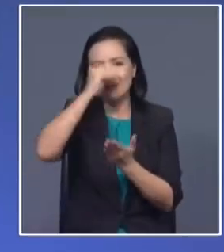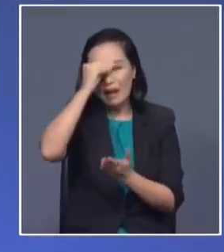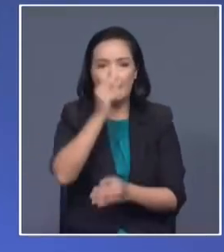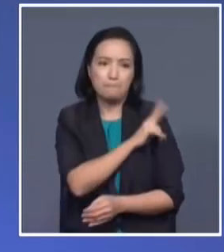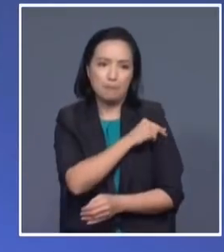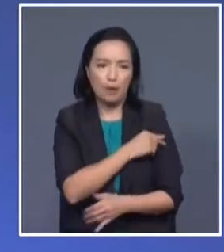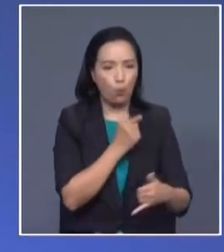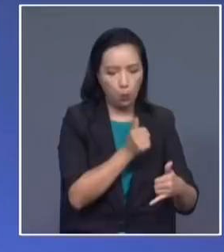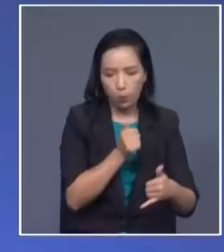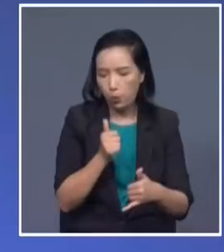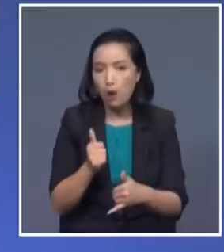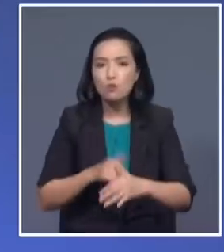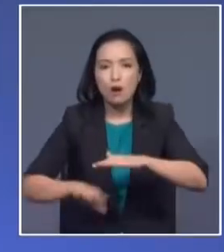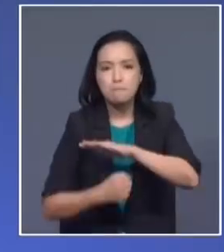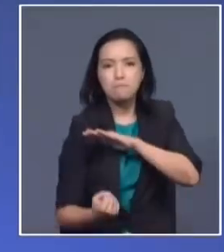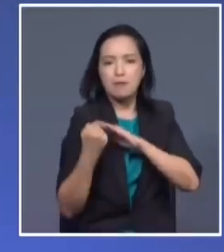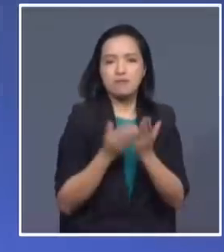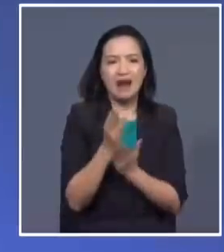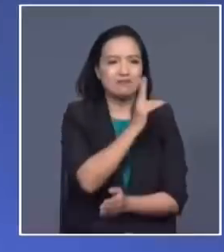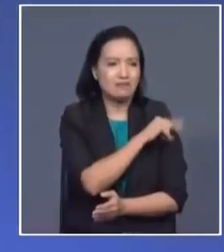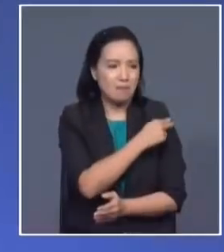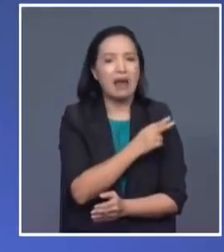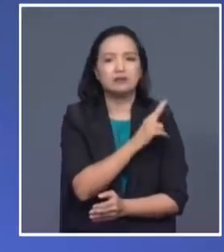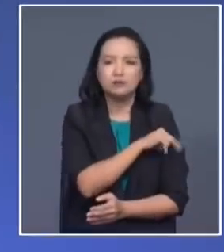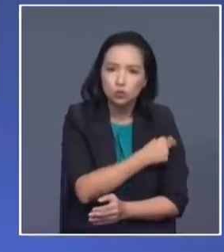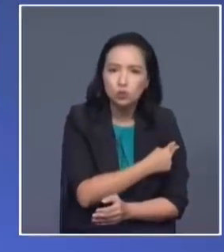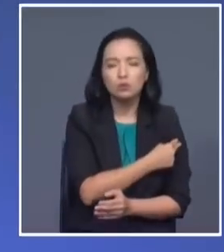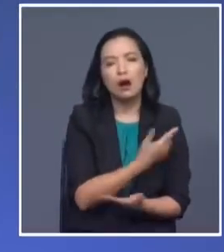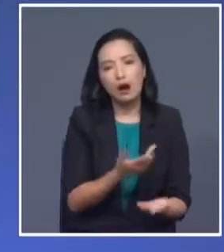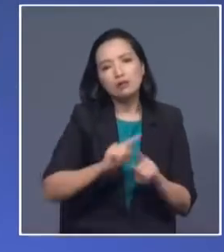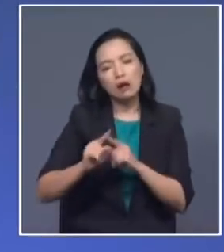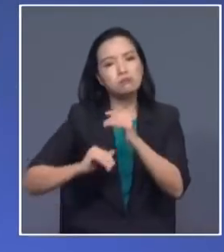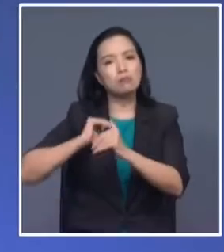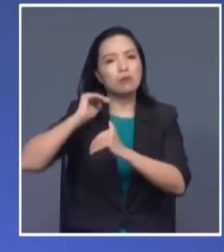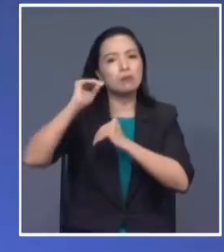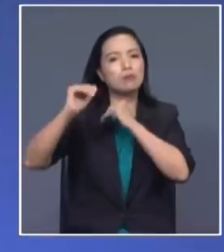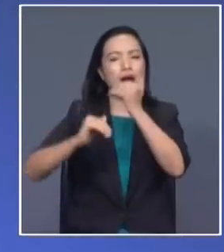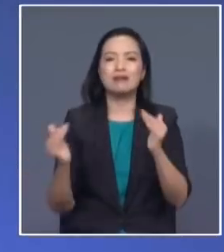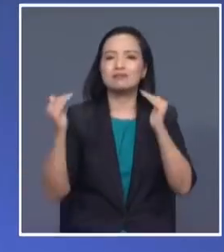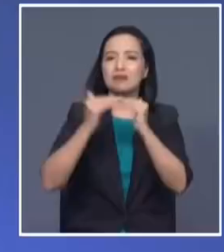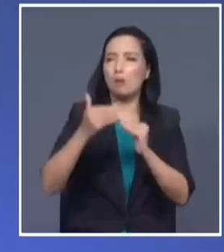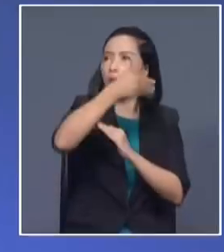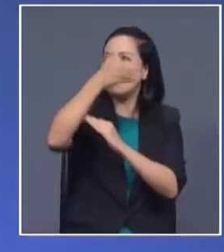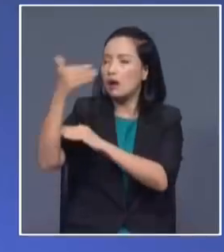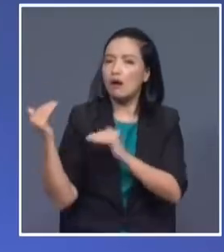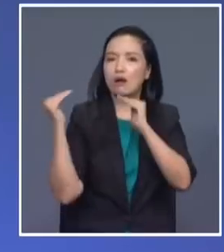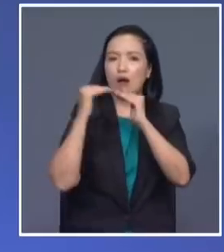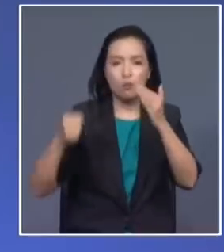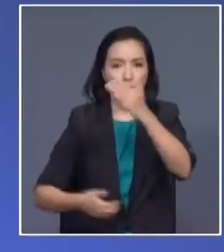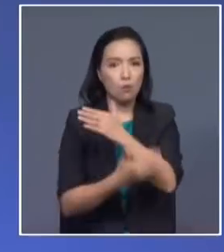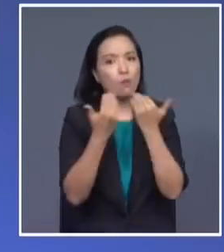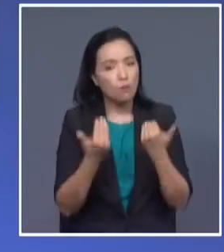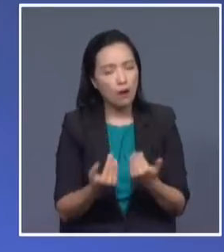พอันเป็นการวางรากฐานแก่การแพทย์และการสาธารณสุขให้เจริญพัฒนาก้าวหน้าทัดเทียมอารยประเทศในโอกาสนี้เพื่อเ